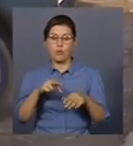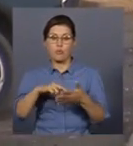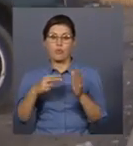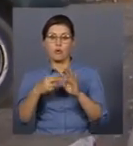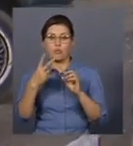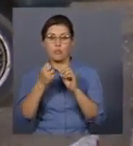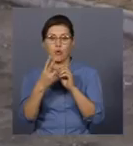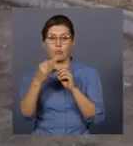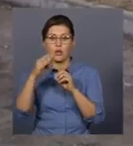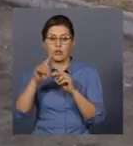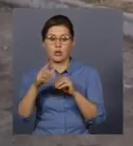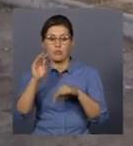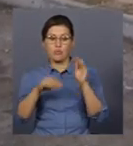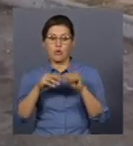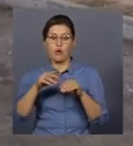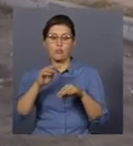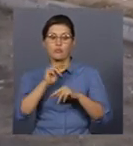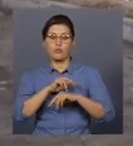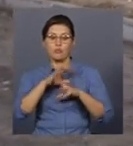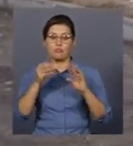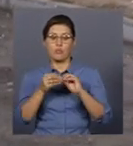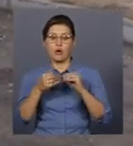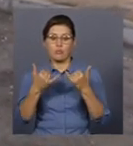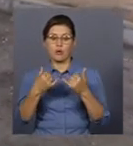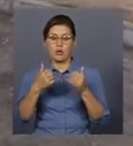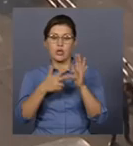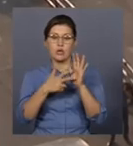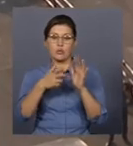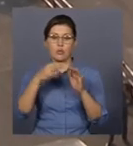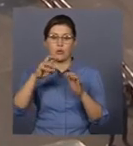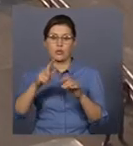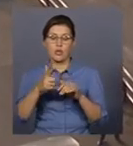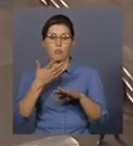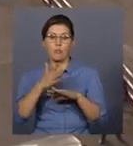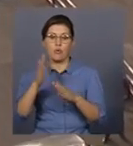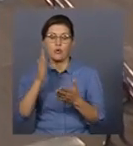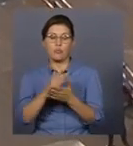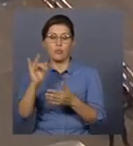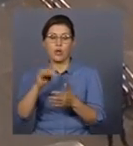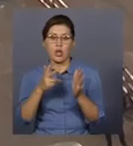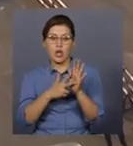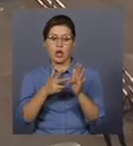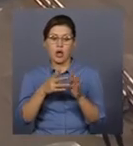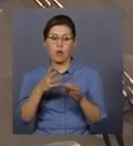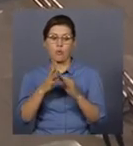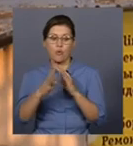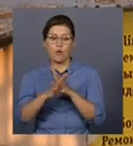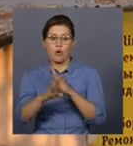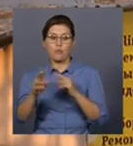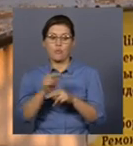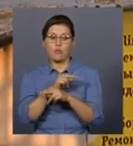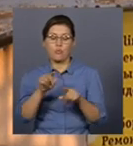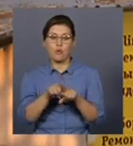12 миллиард теңге, ал құрылыс монтаж жұмыстарына биылдың өзінде 800 миллион теңге бөлініпті. Екі кезеңнен тұратын күрделі